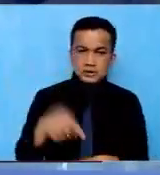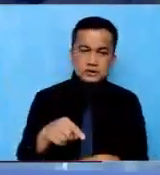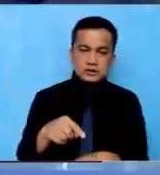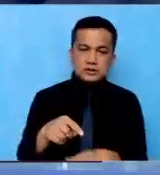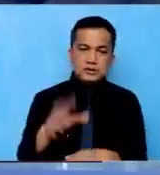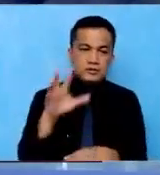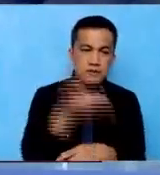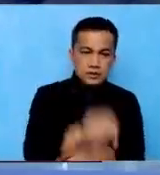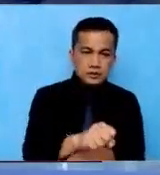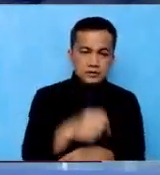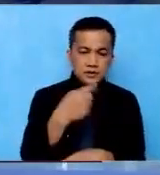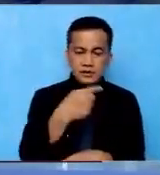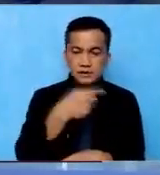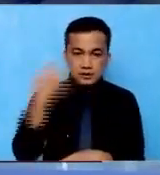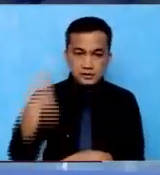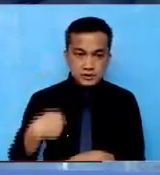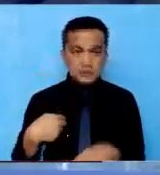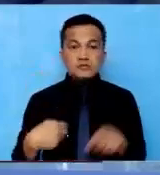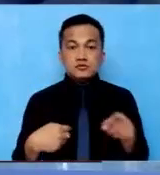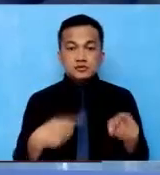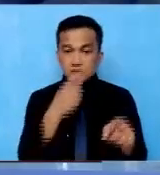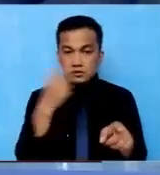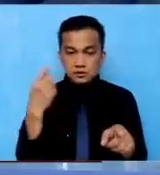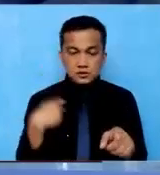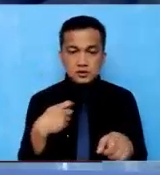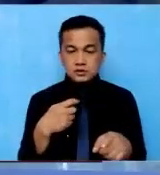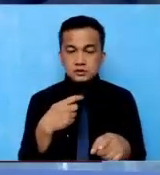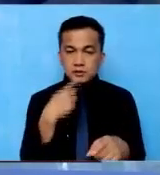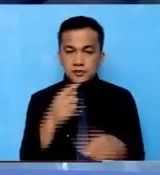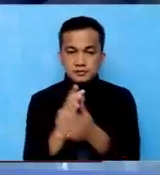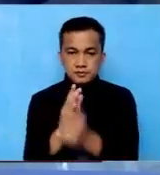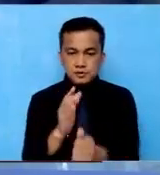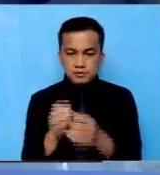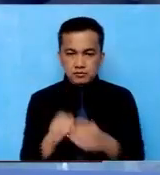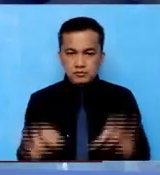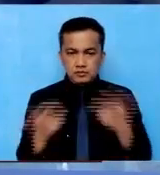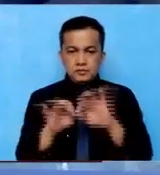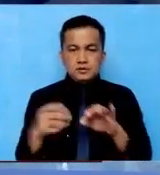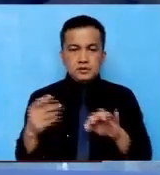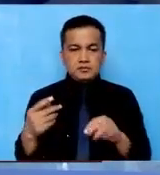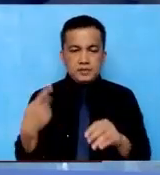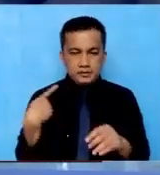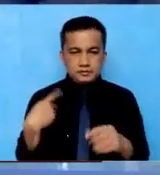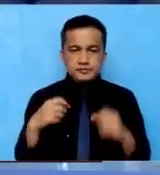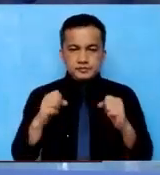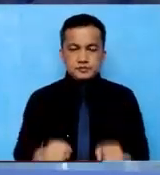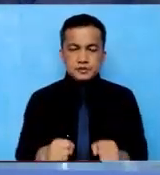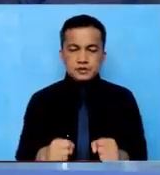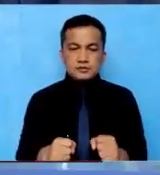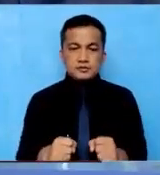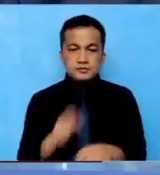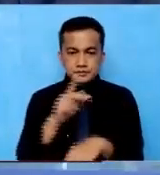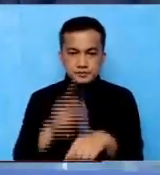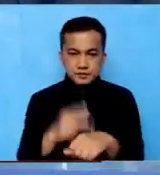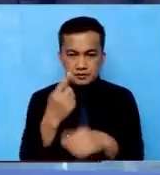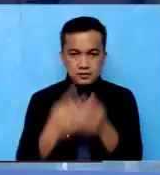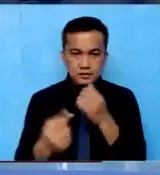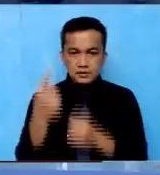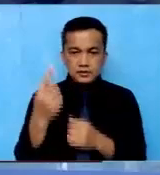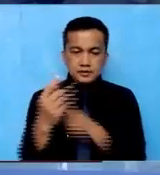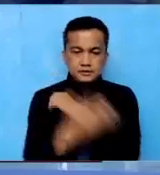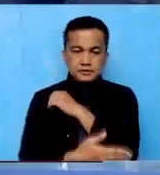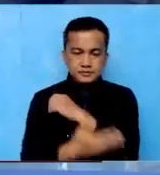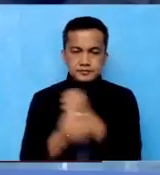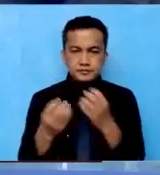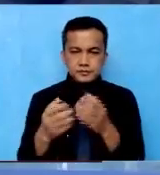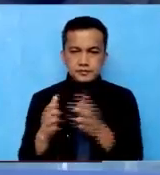Ukraine. Maging ang mga eksperto, ginit na importanteng may paninindigan ng Pilipinas bilang isang bansa. Lalo't maraming malalaking bansa, kabilang na